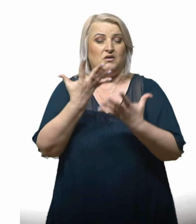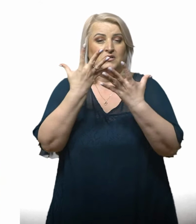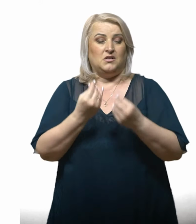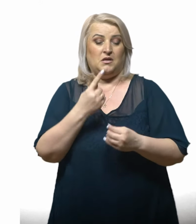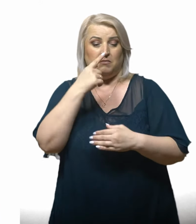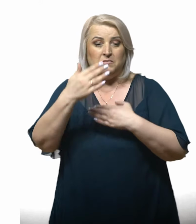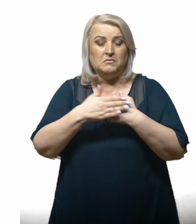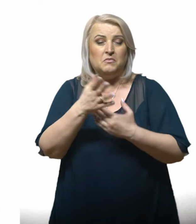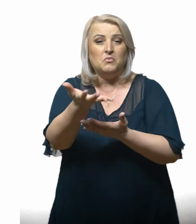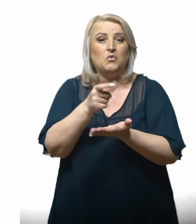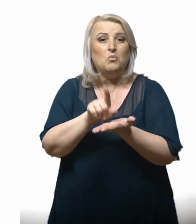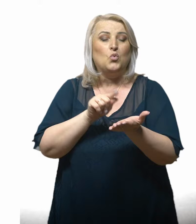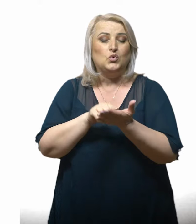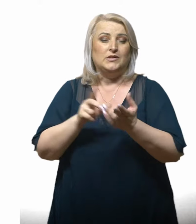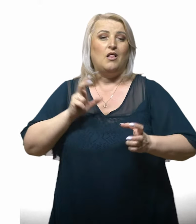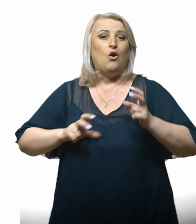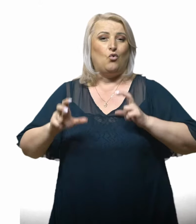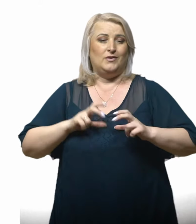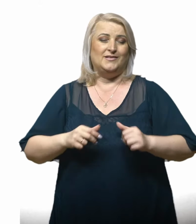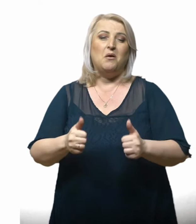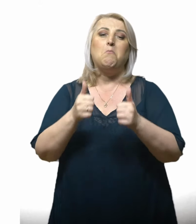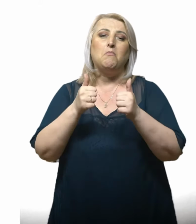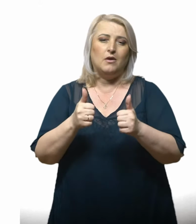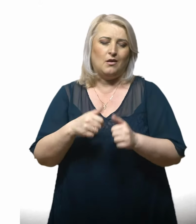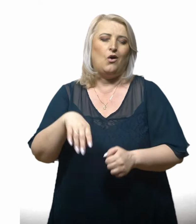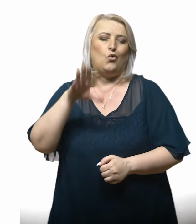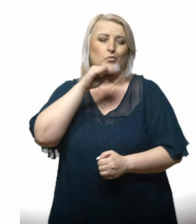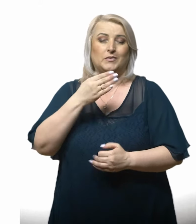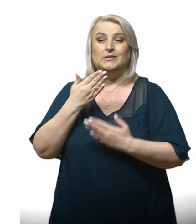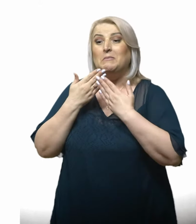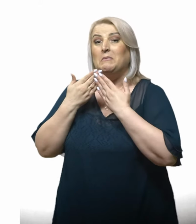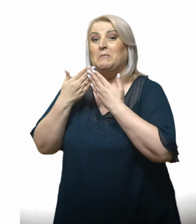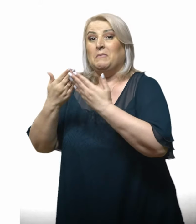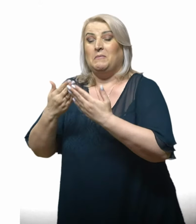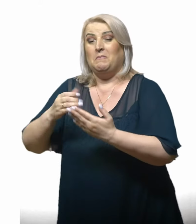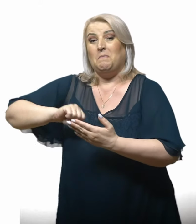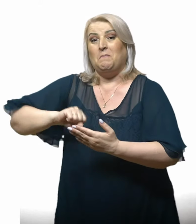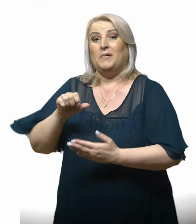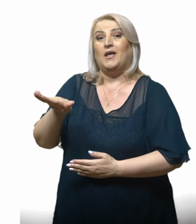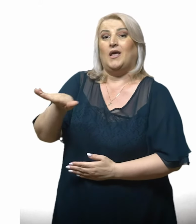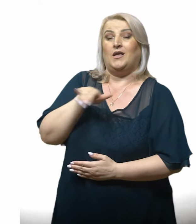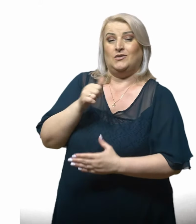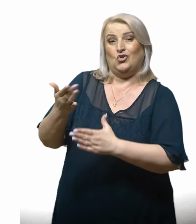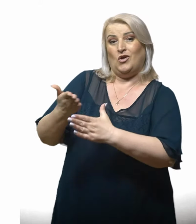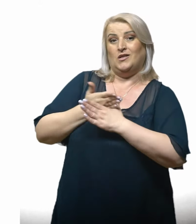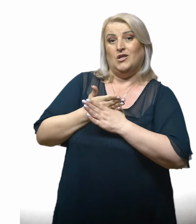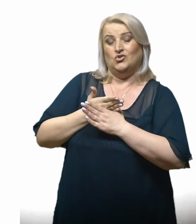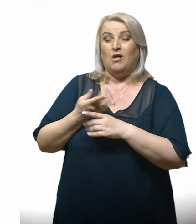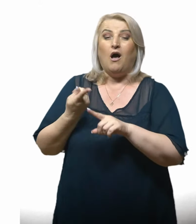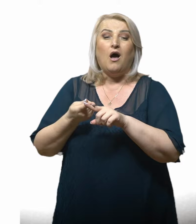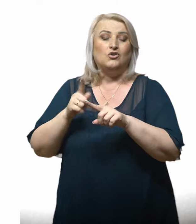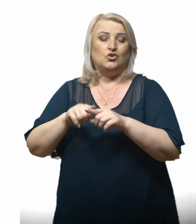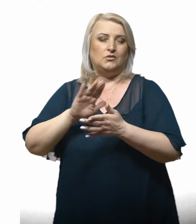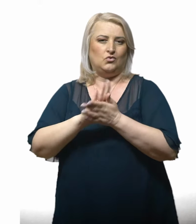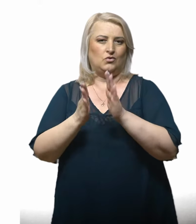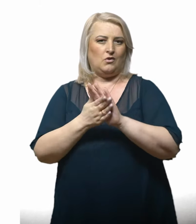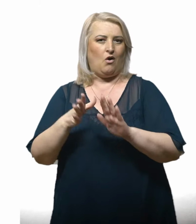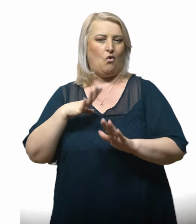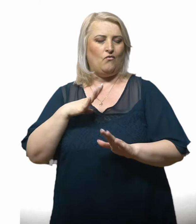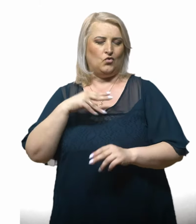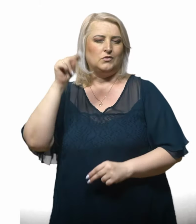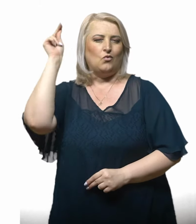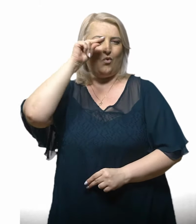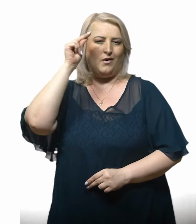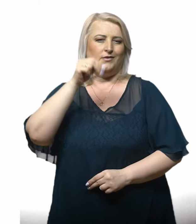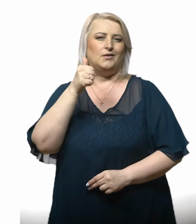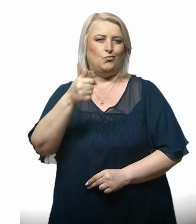colegiu. Bine că am putut apela atunci la un prieten după ajutor, dar acea situație a fost o lecție